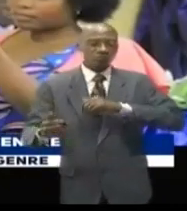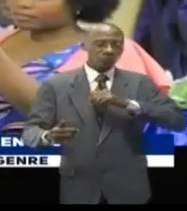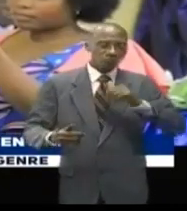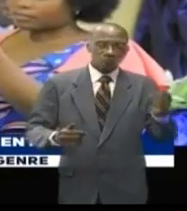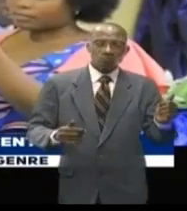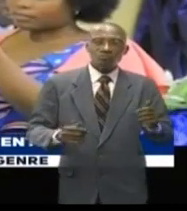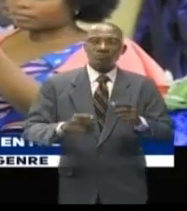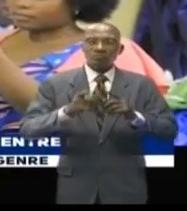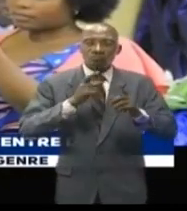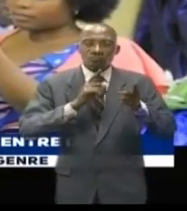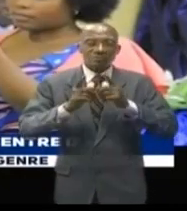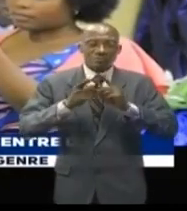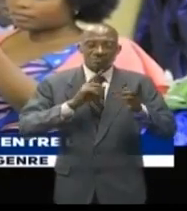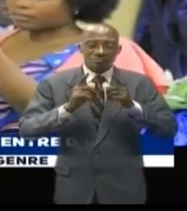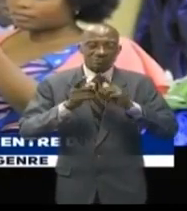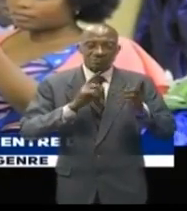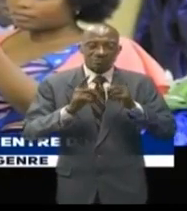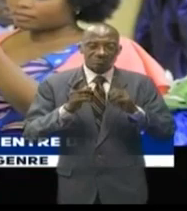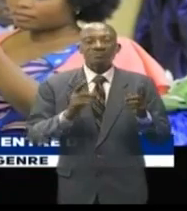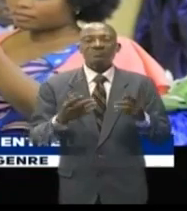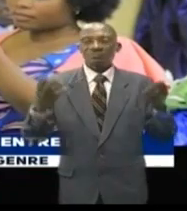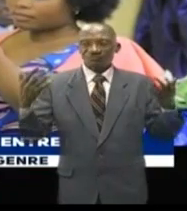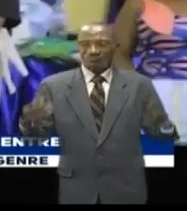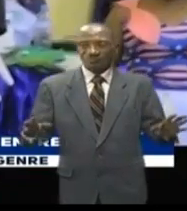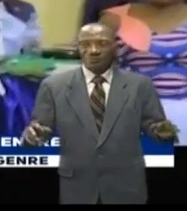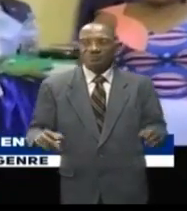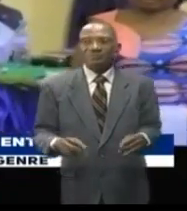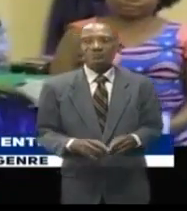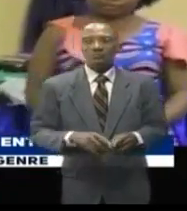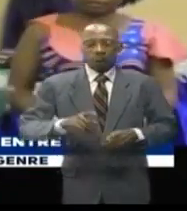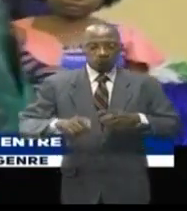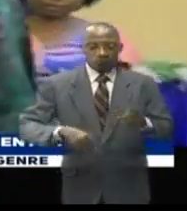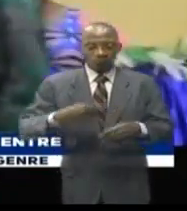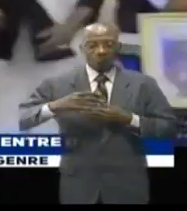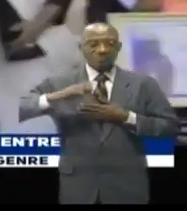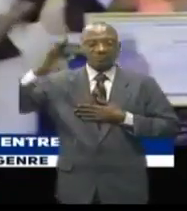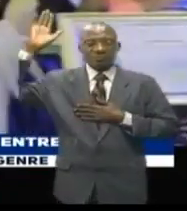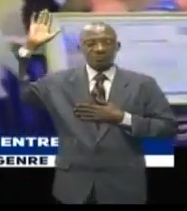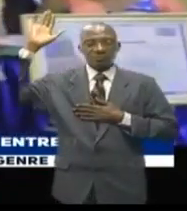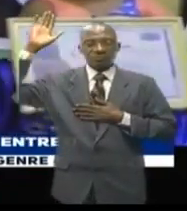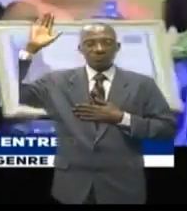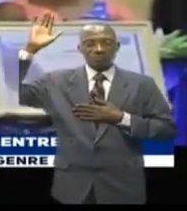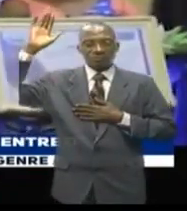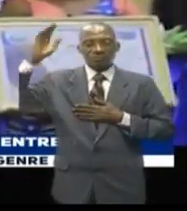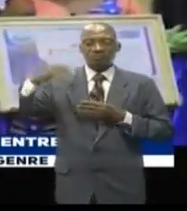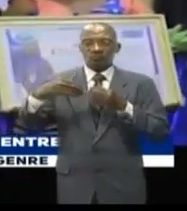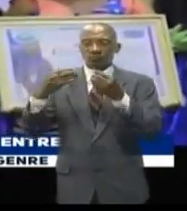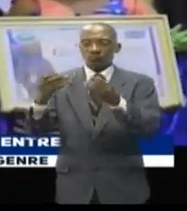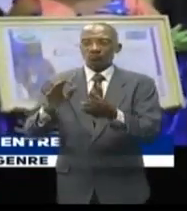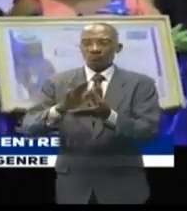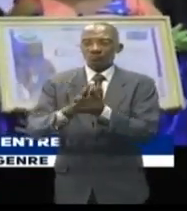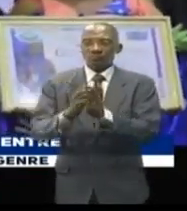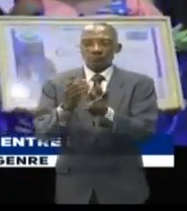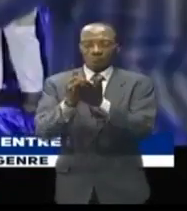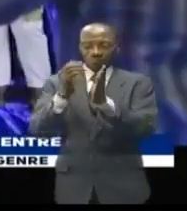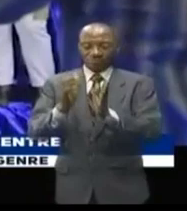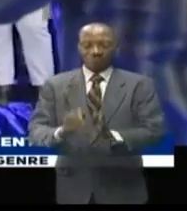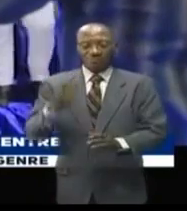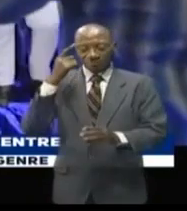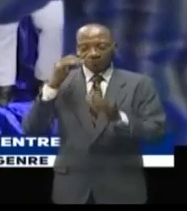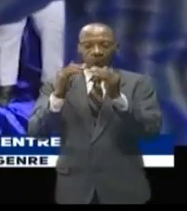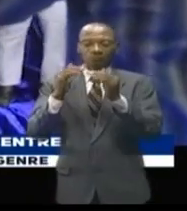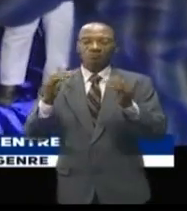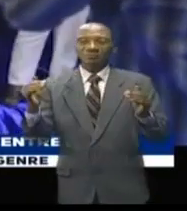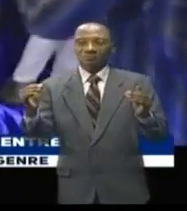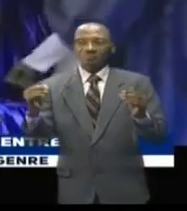sont nés suivies la prestation des serments et la remise des diplômes Oran d'ambassadrice pour la paix à Madame Christine gabangui